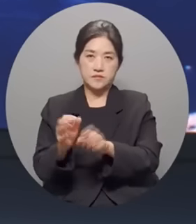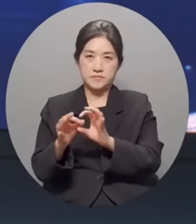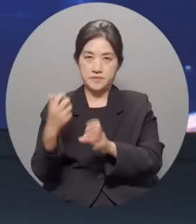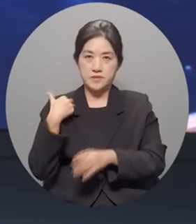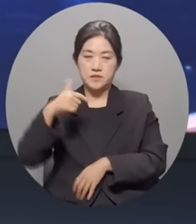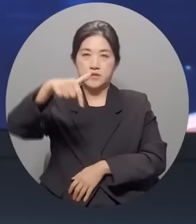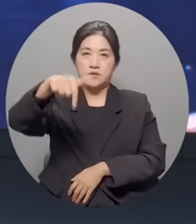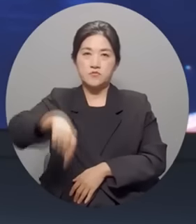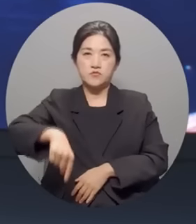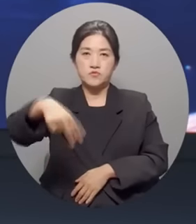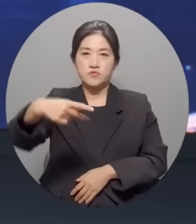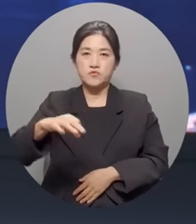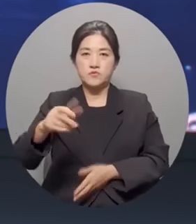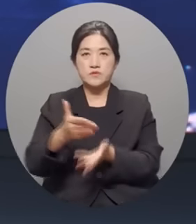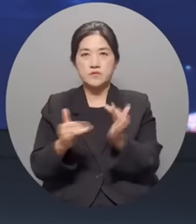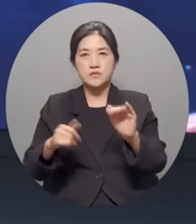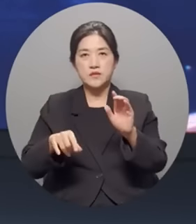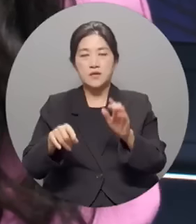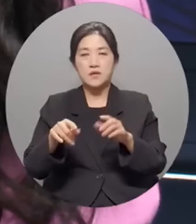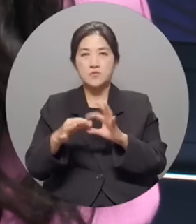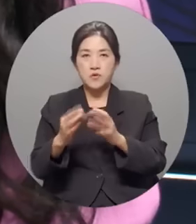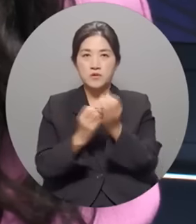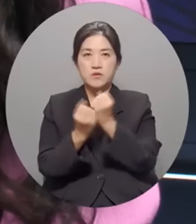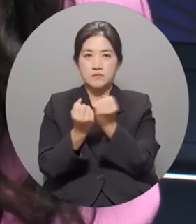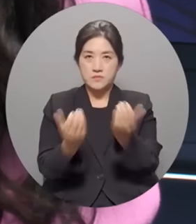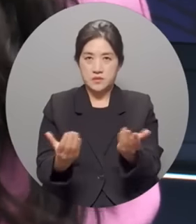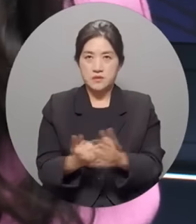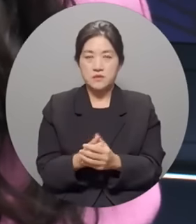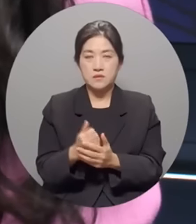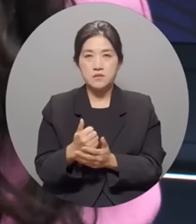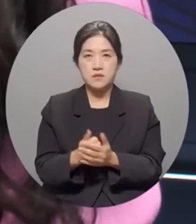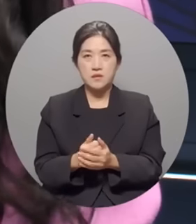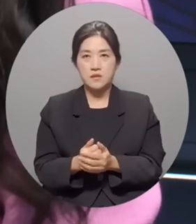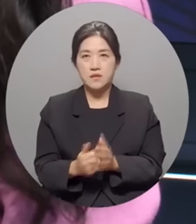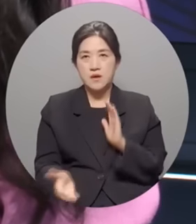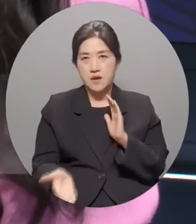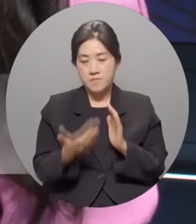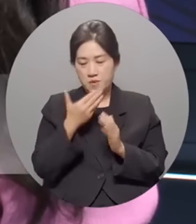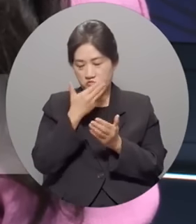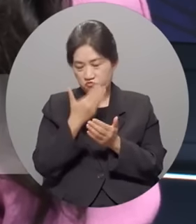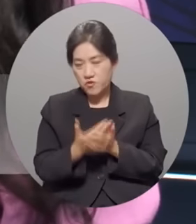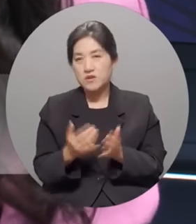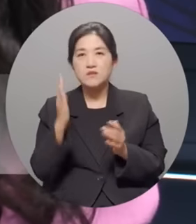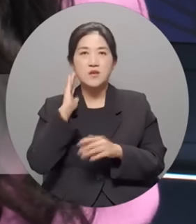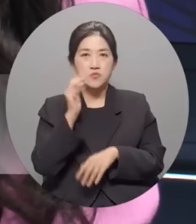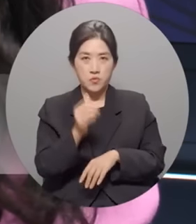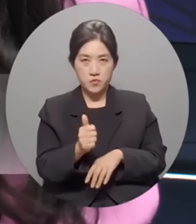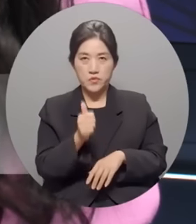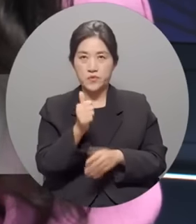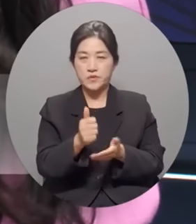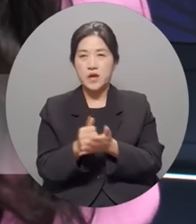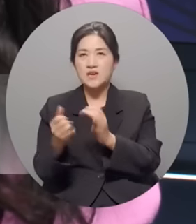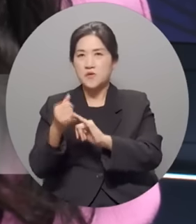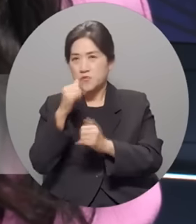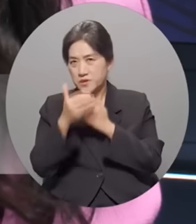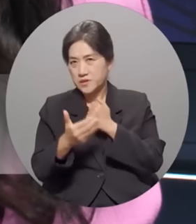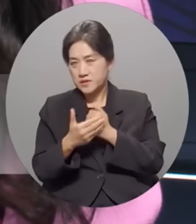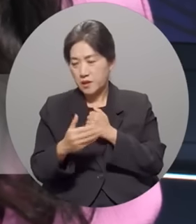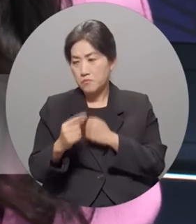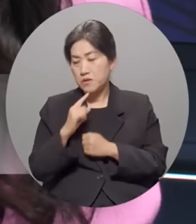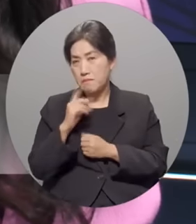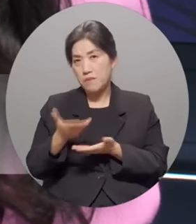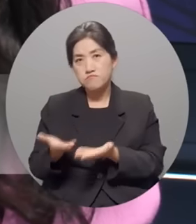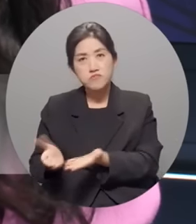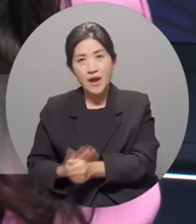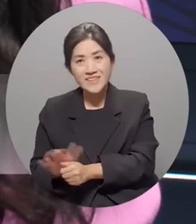구승은 기자에게 좀도 물어보겠습니다 자 구기자 밥 먹는 걸 중시한다는 대통령이 약속 있다고 밥을 안 준 것부터 시작해서 결국